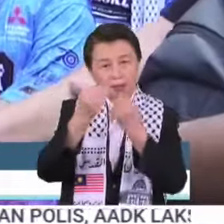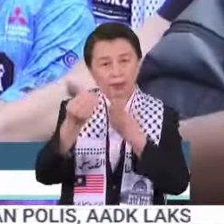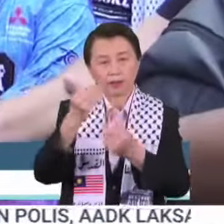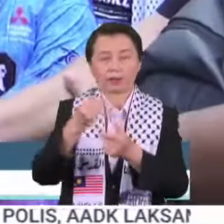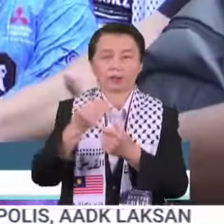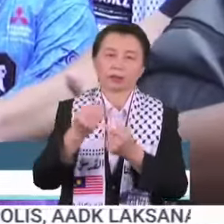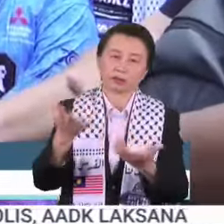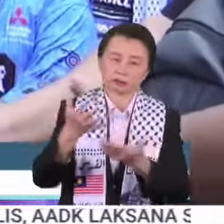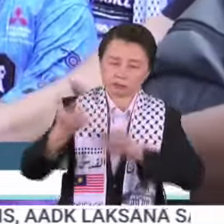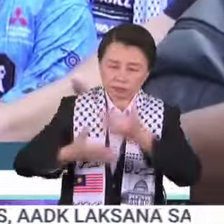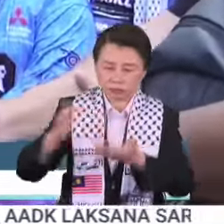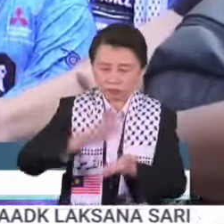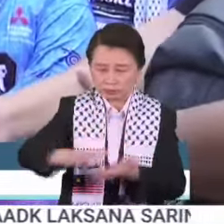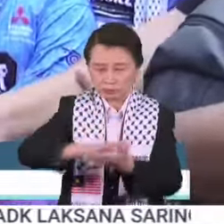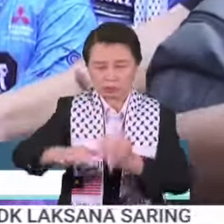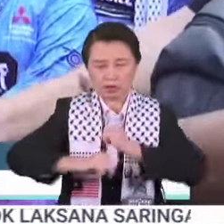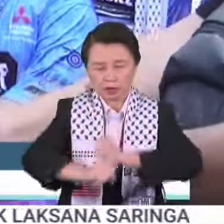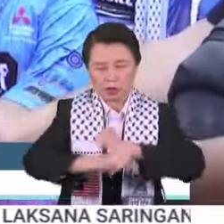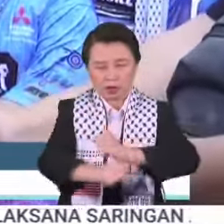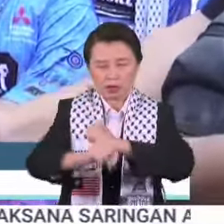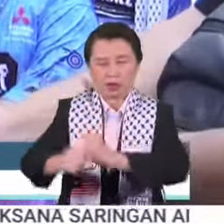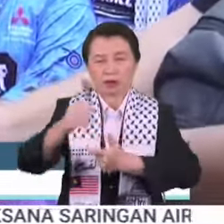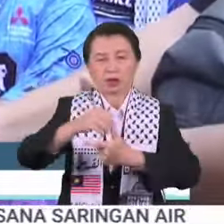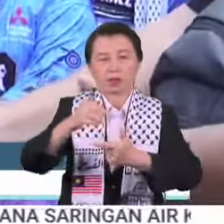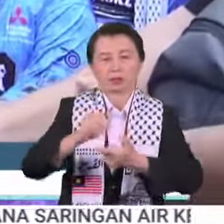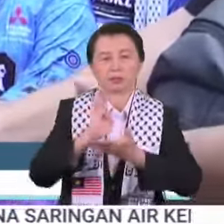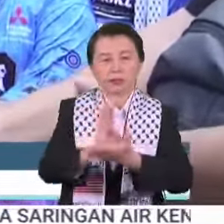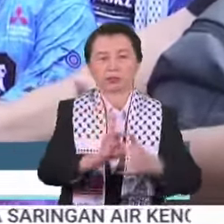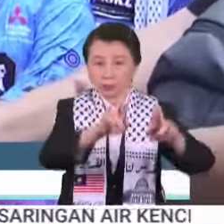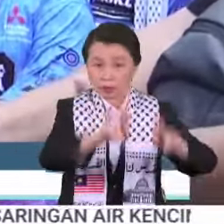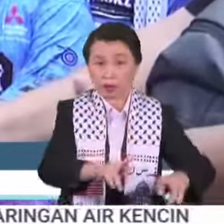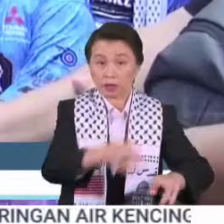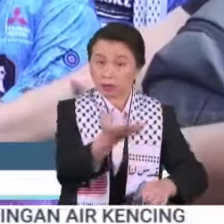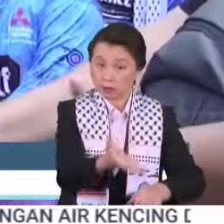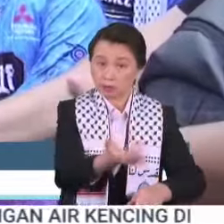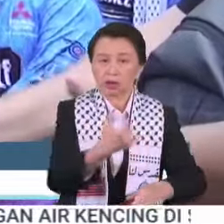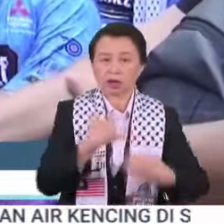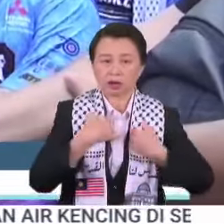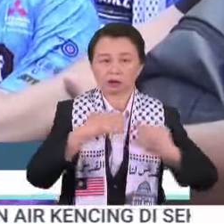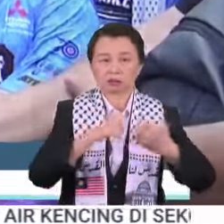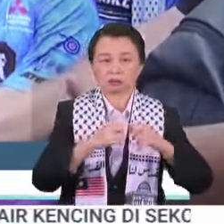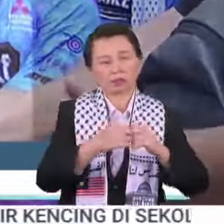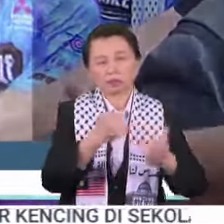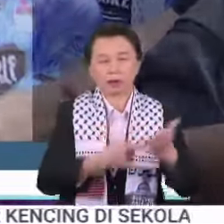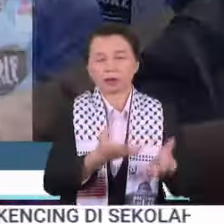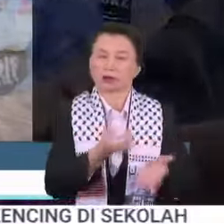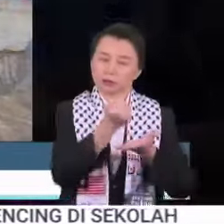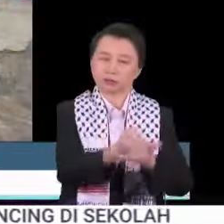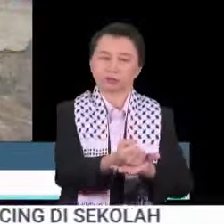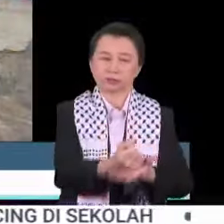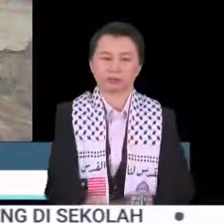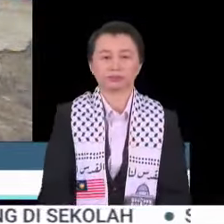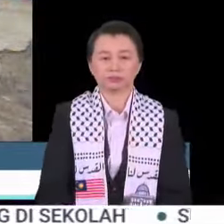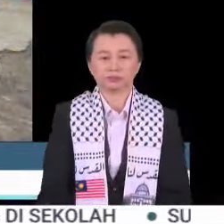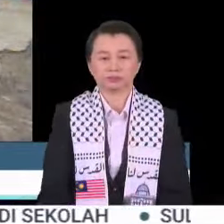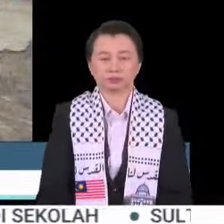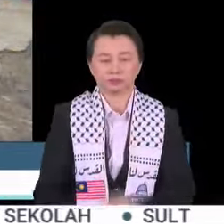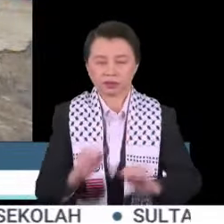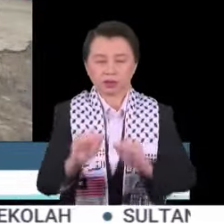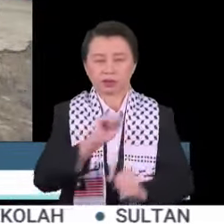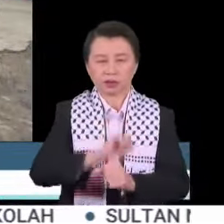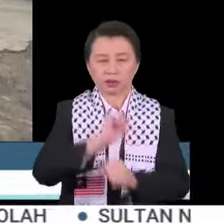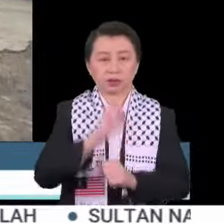dari segi proses pembersihan ataupun bantuan kepada penduduk yang mengalami malapetaka tu lah. Gerak